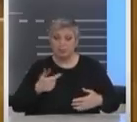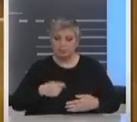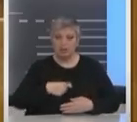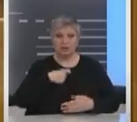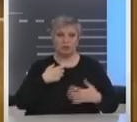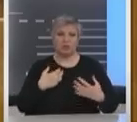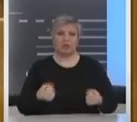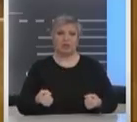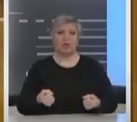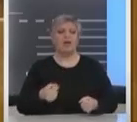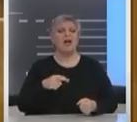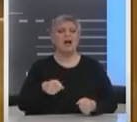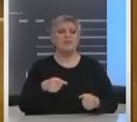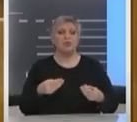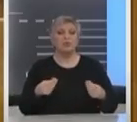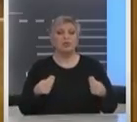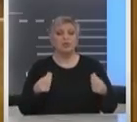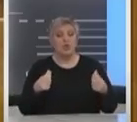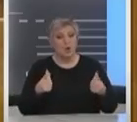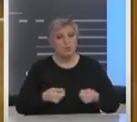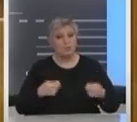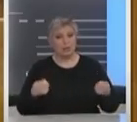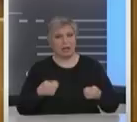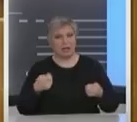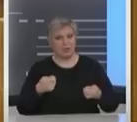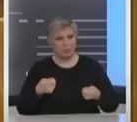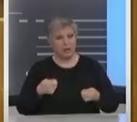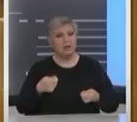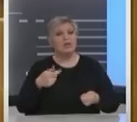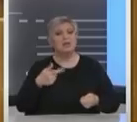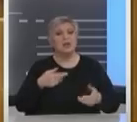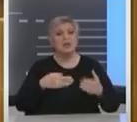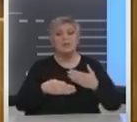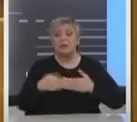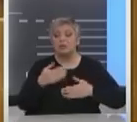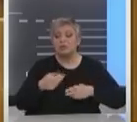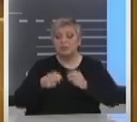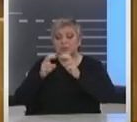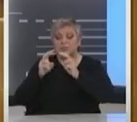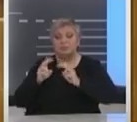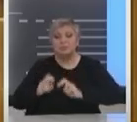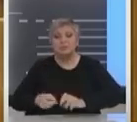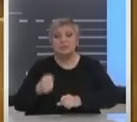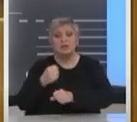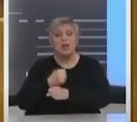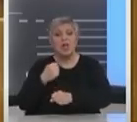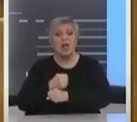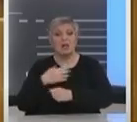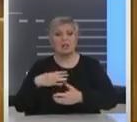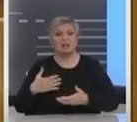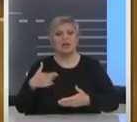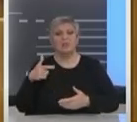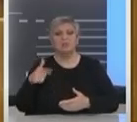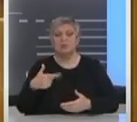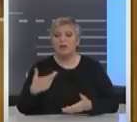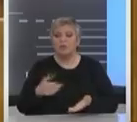ίδιο άξονα, είναι ακριβώς και οι παρεμβάσεις που κάνουμε μέσω του Σώματος Επιθεώρησης Εργασίας για την αντιμετώπιση της αόρατης